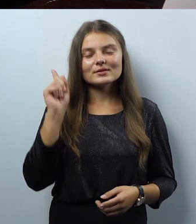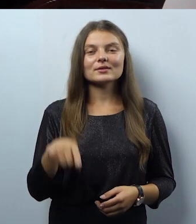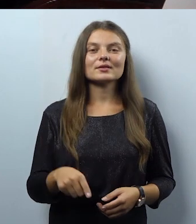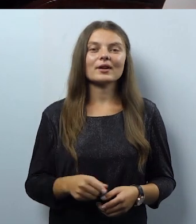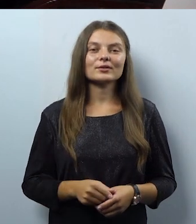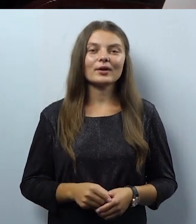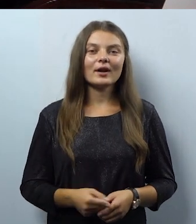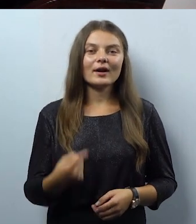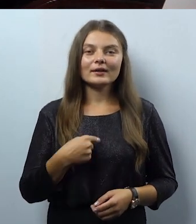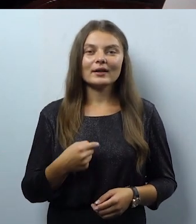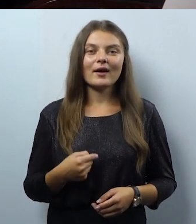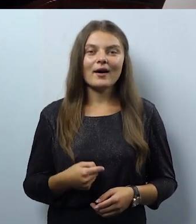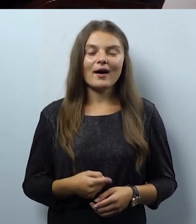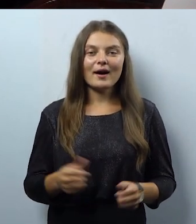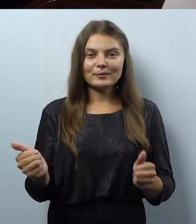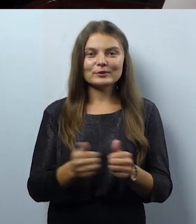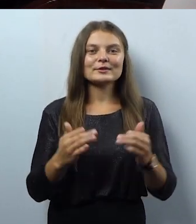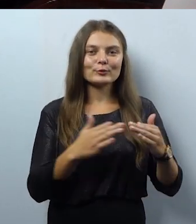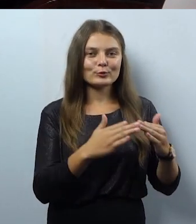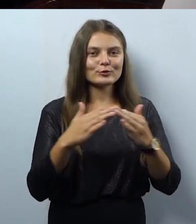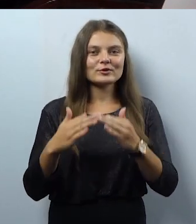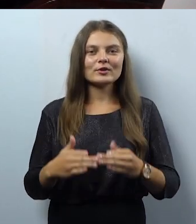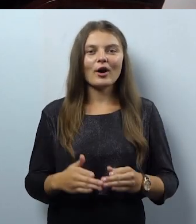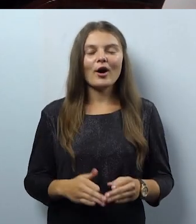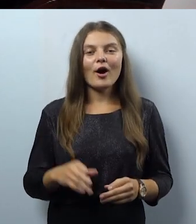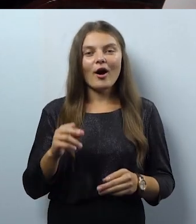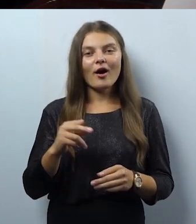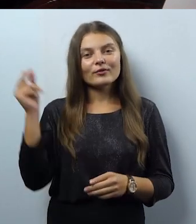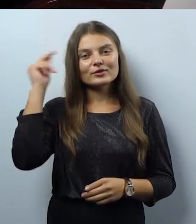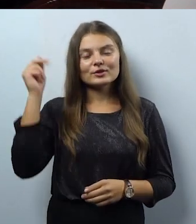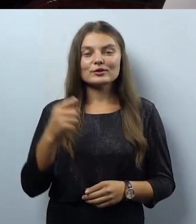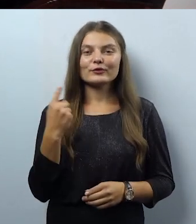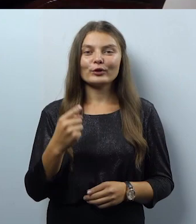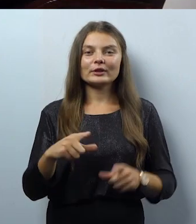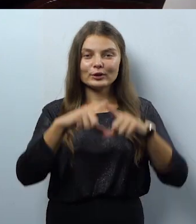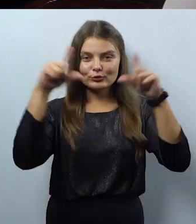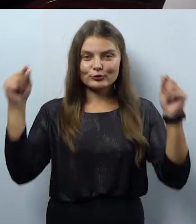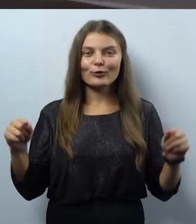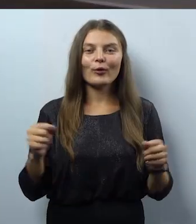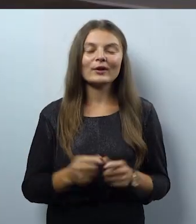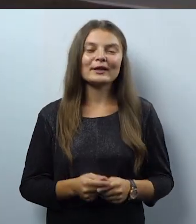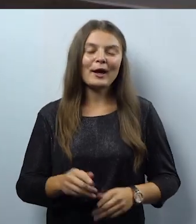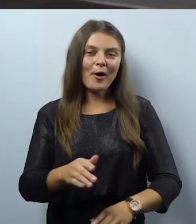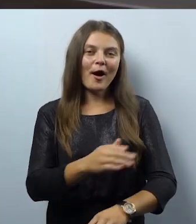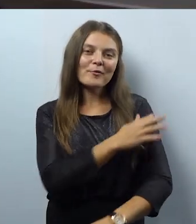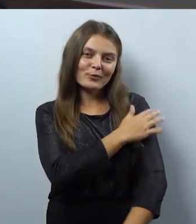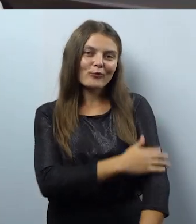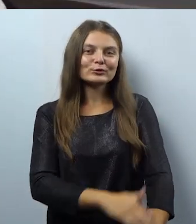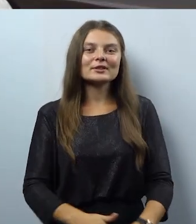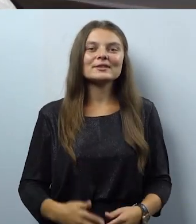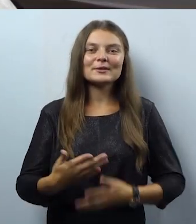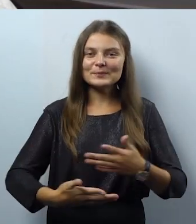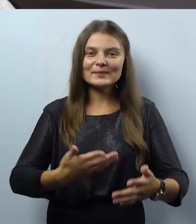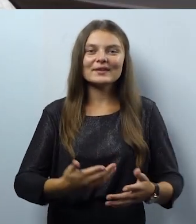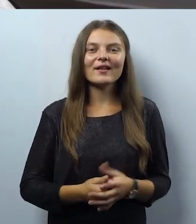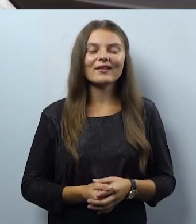давно. З Оксаною колись ми вчилися в одній школі, бігали по одних коридорах. І по вулицях теж. І по вулицях також.